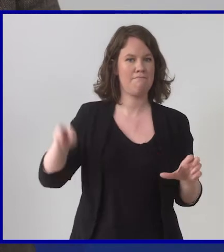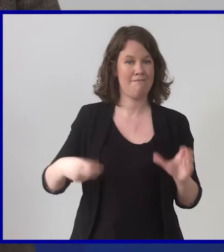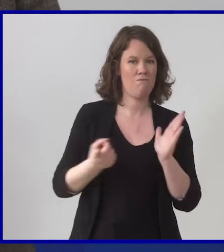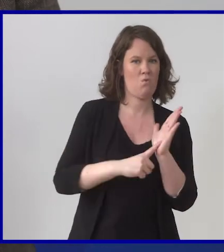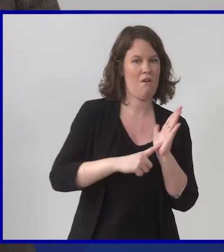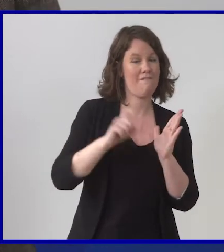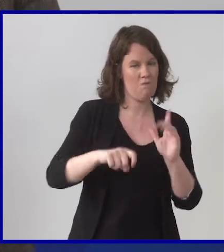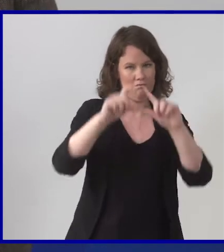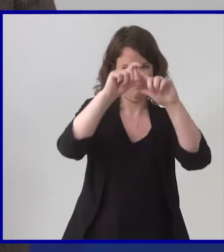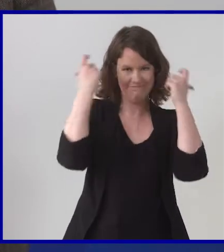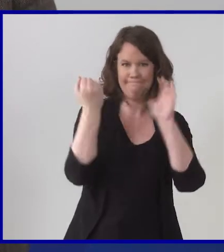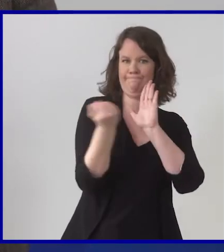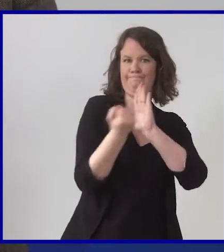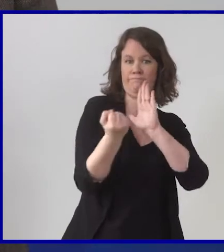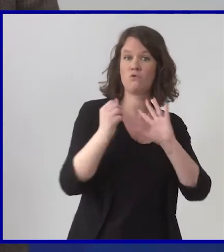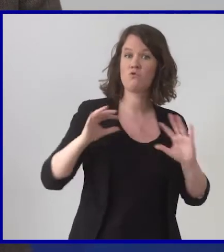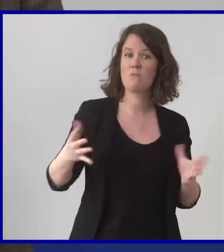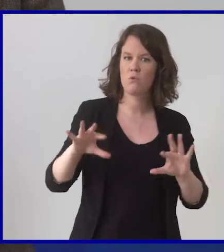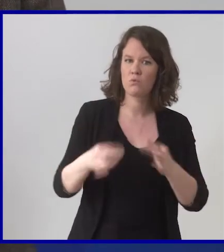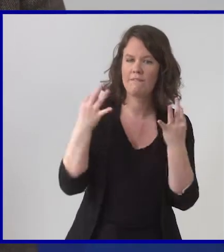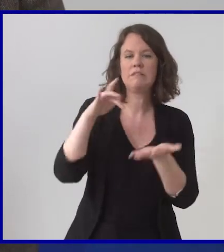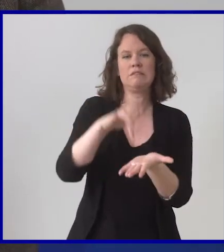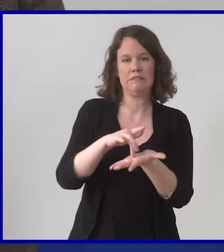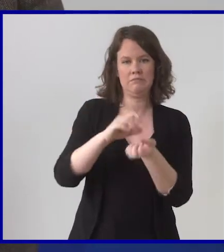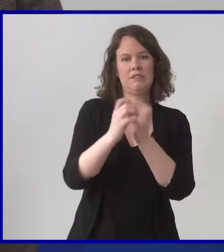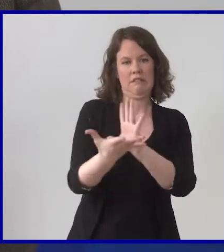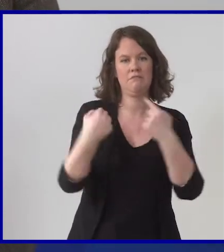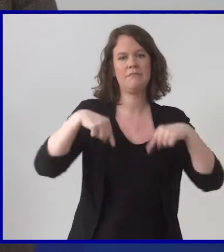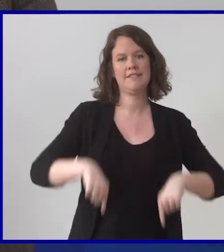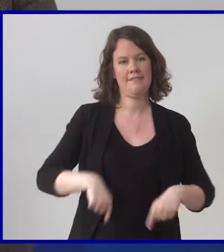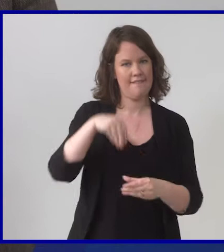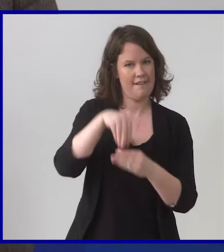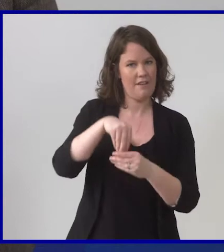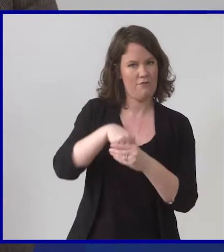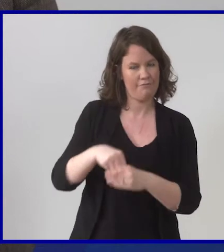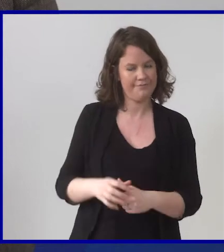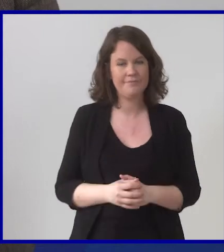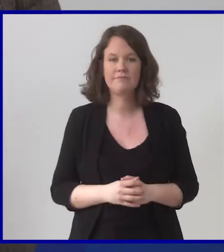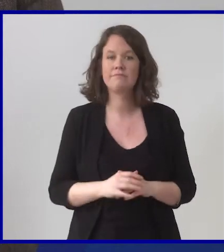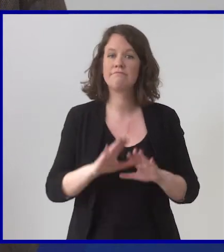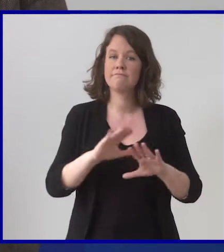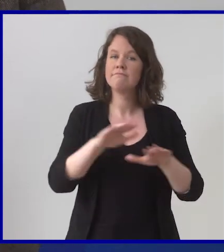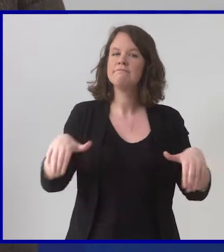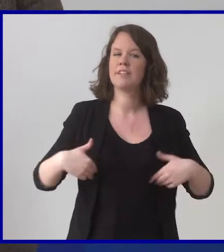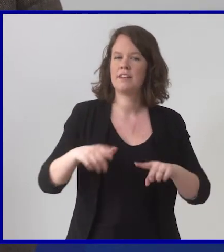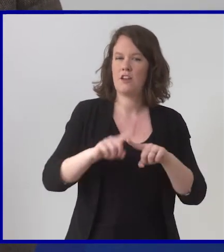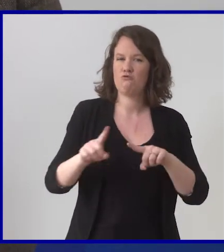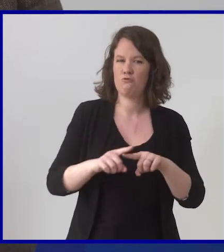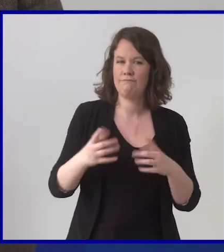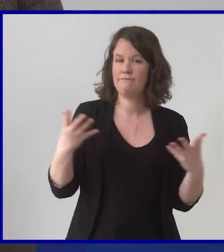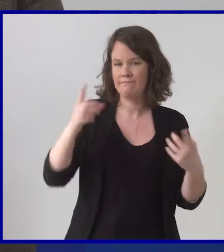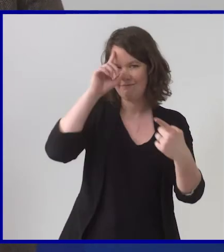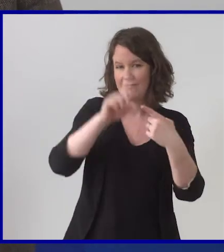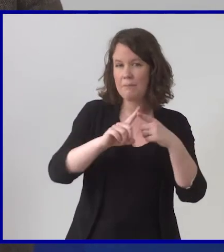personnes. Cette habilitation est disponible sur le site du ministère de l'Intérieur. Un dernier point